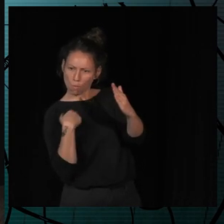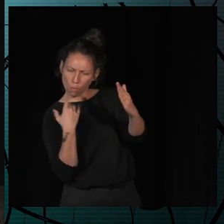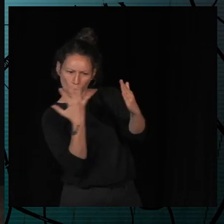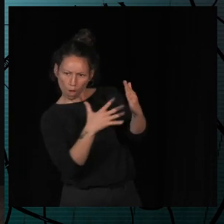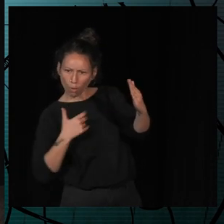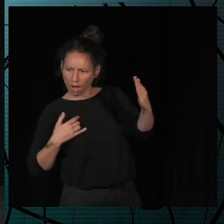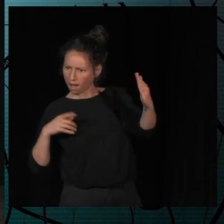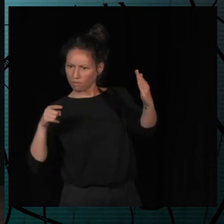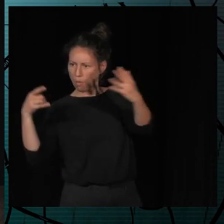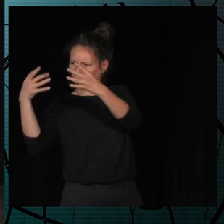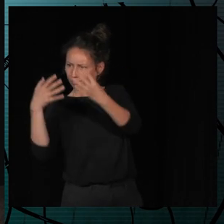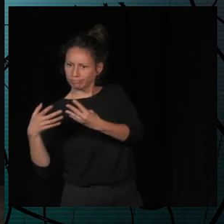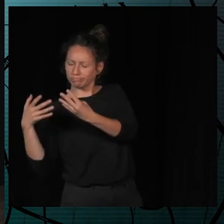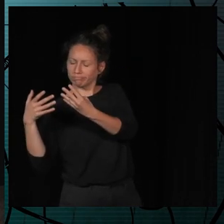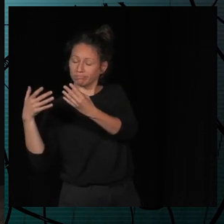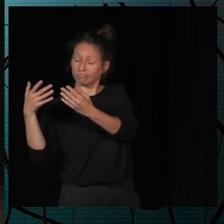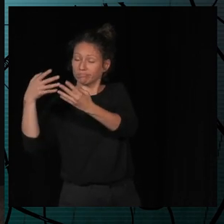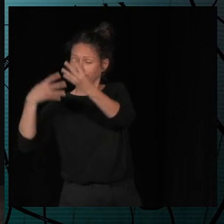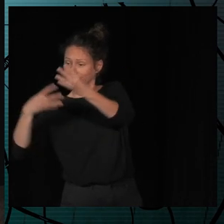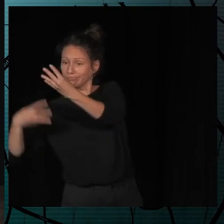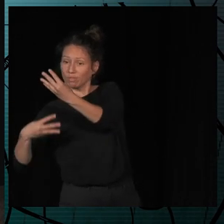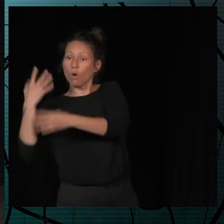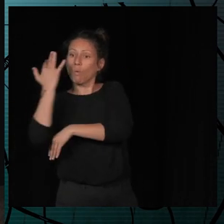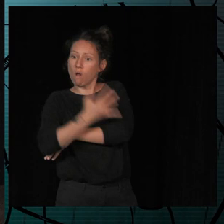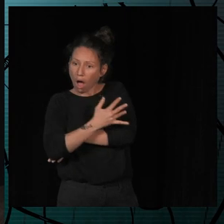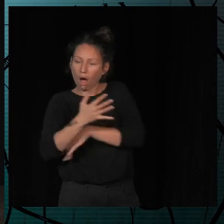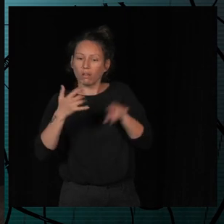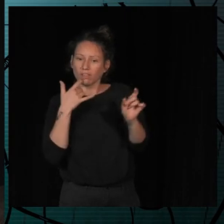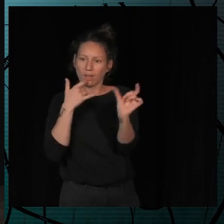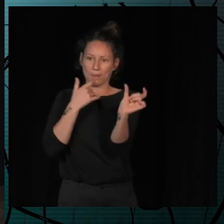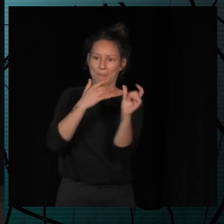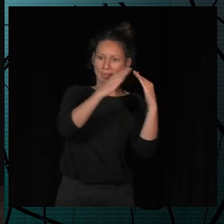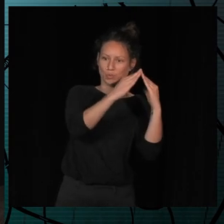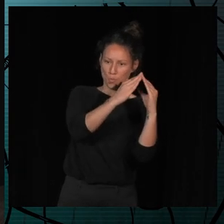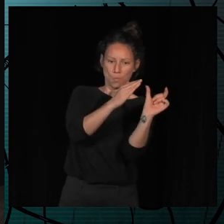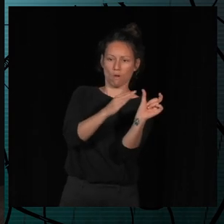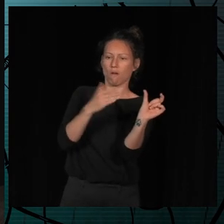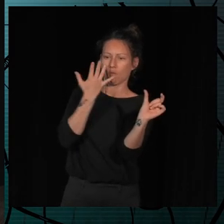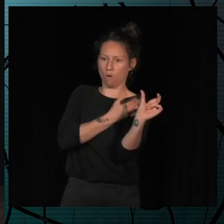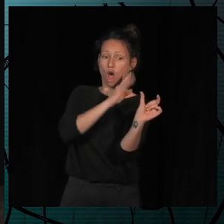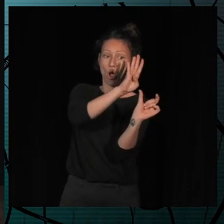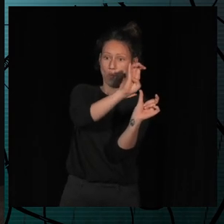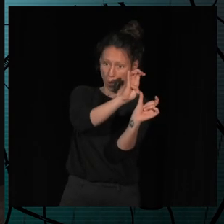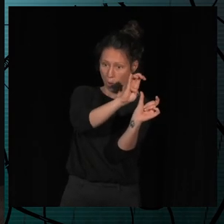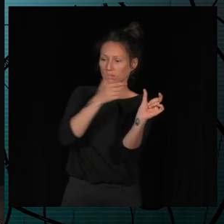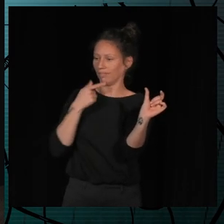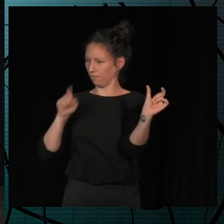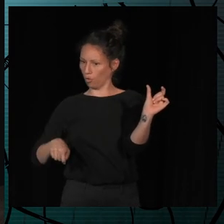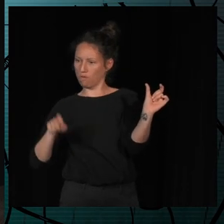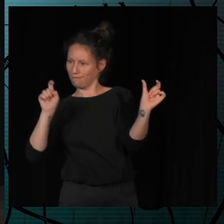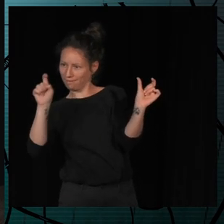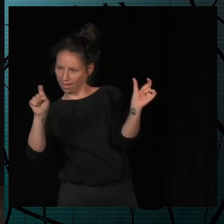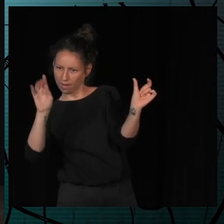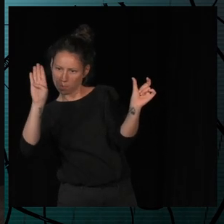chose table en rouge en puis à un moment c'est écrit vert mais en bleu il faut appuyer sur bleu pas vert et on sait très bien qu'il faut inhiber un comportement